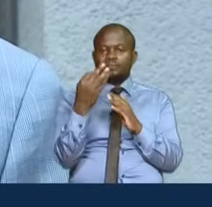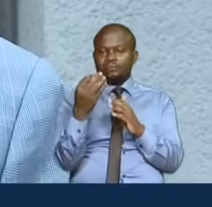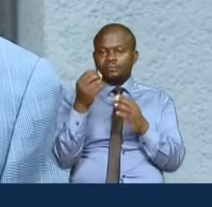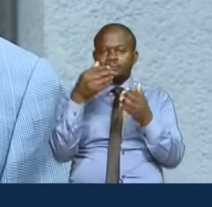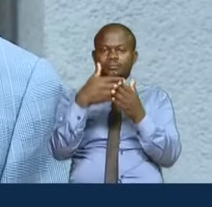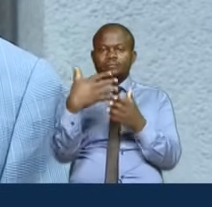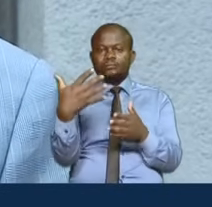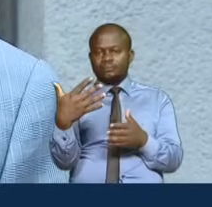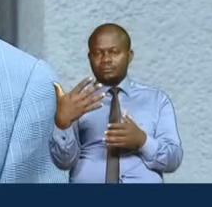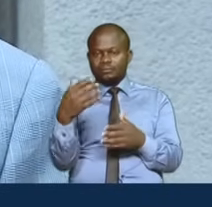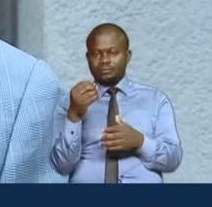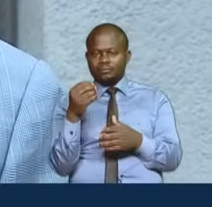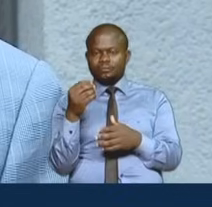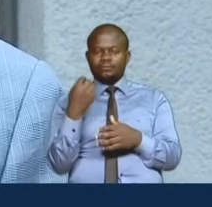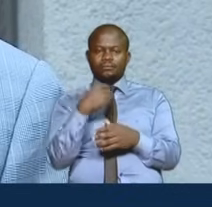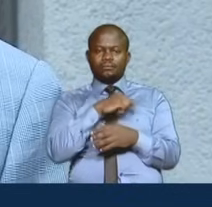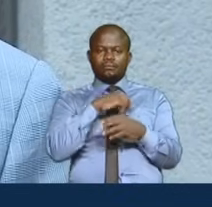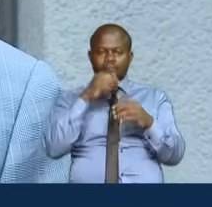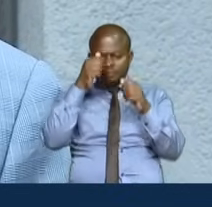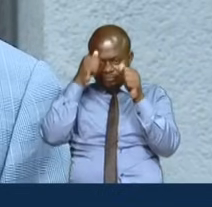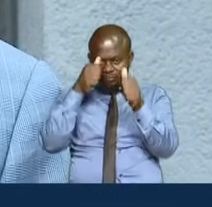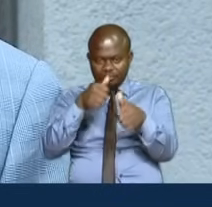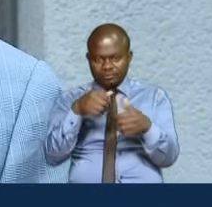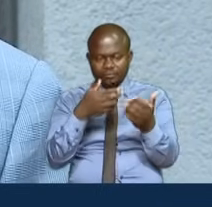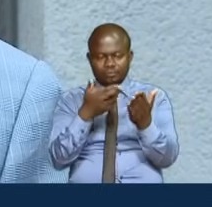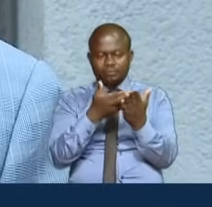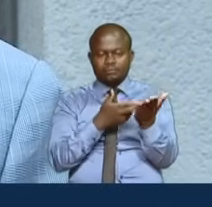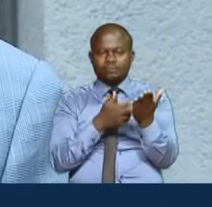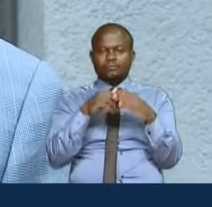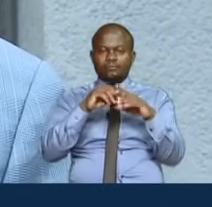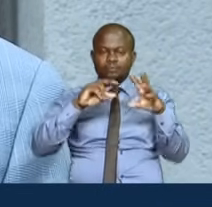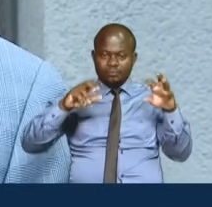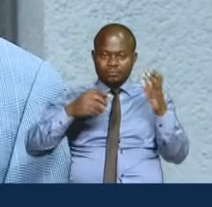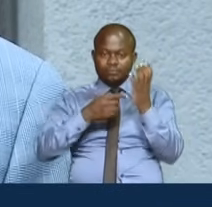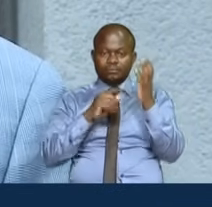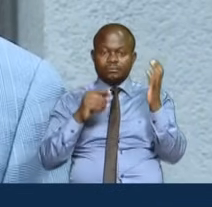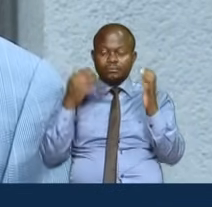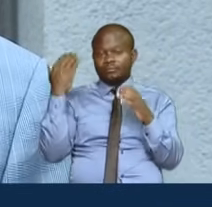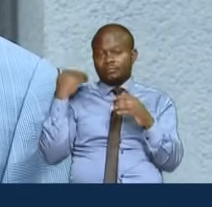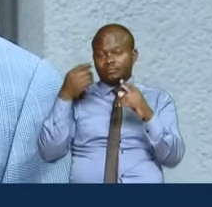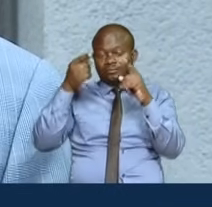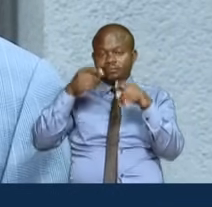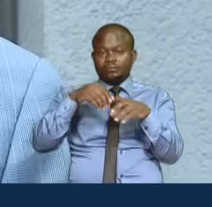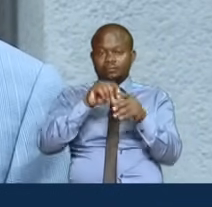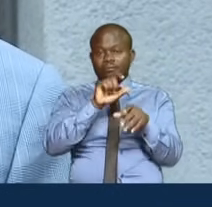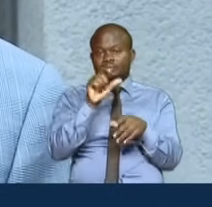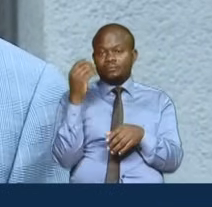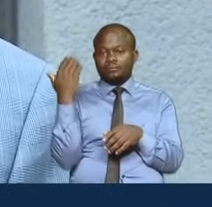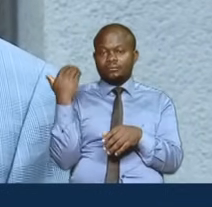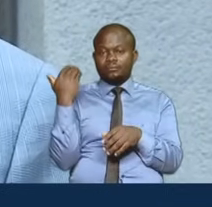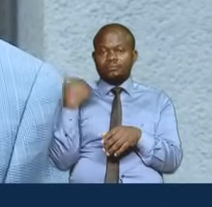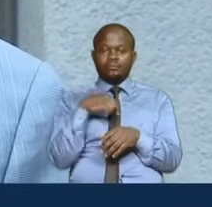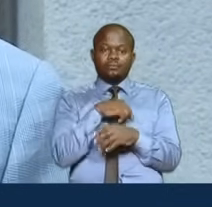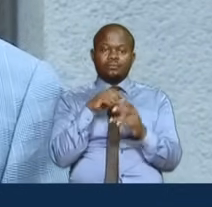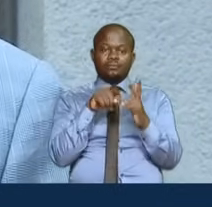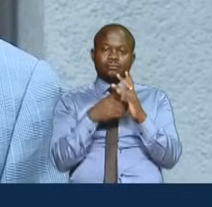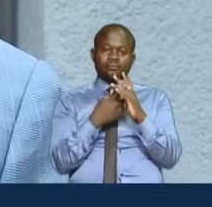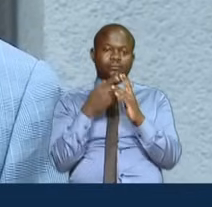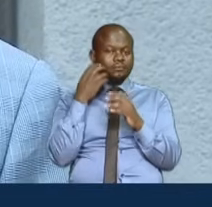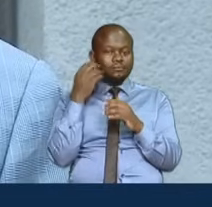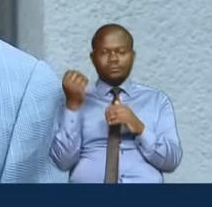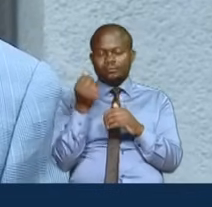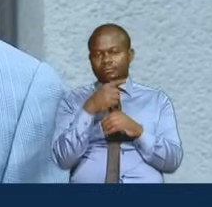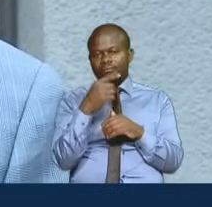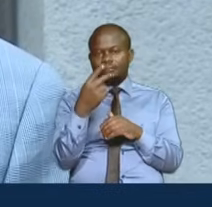5 nkurikije raporo abatekinisiye baheruka kutuzanira muri cyo cyumweru gishize ntange hagati